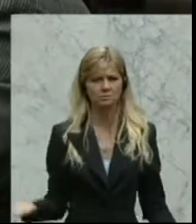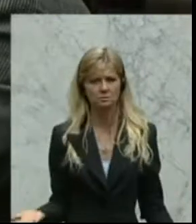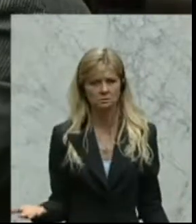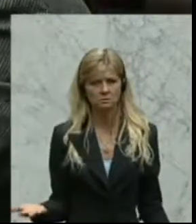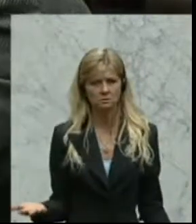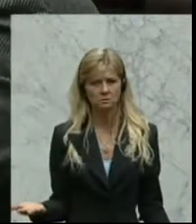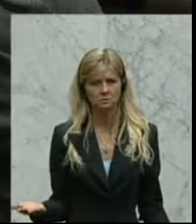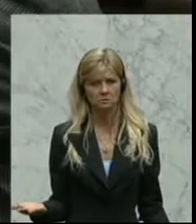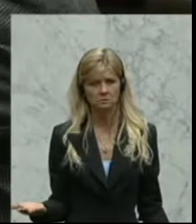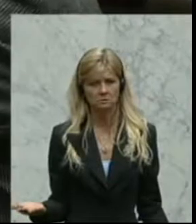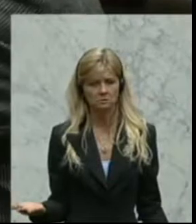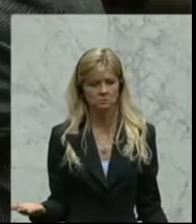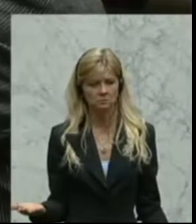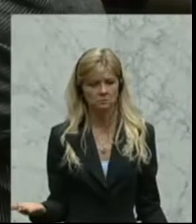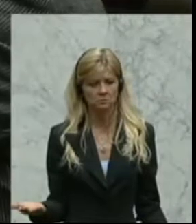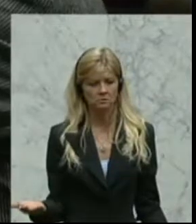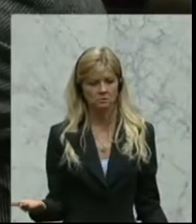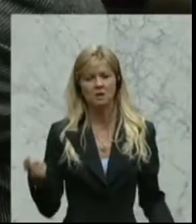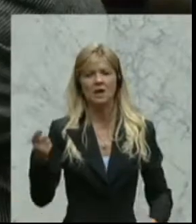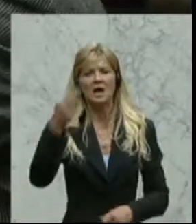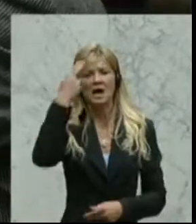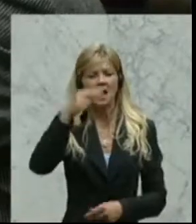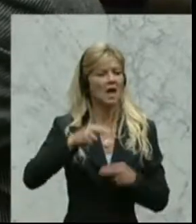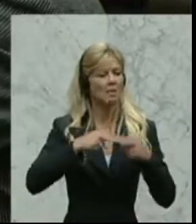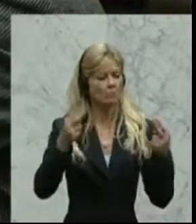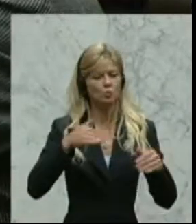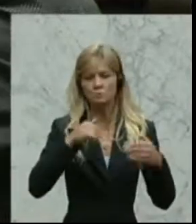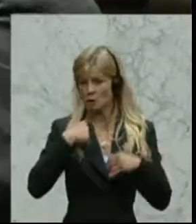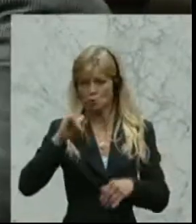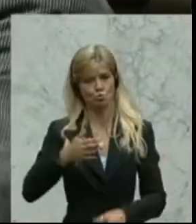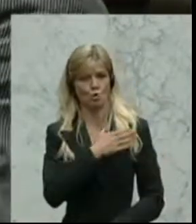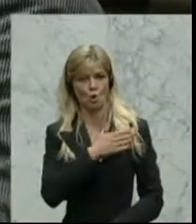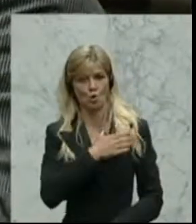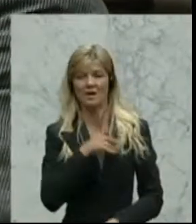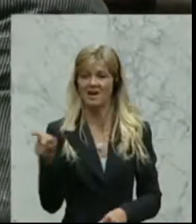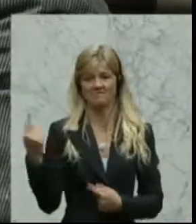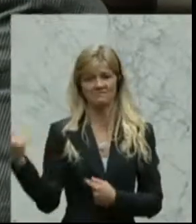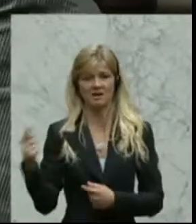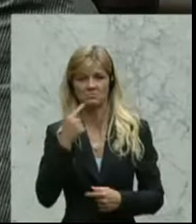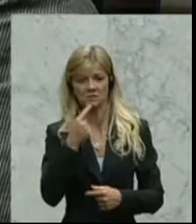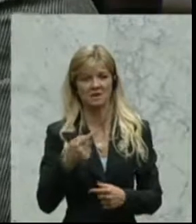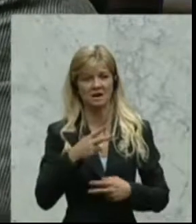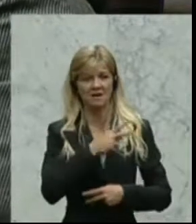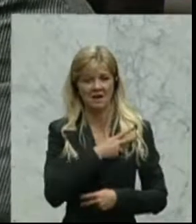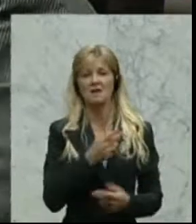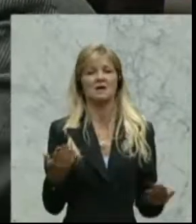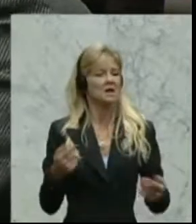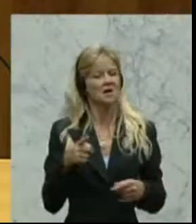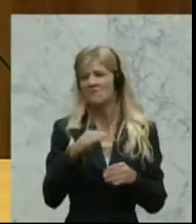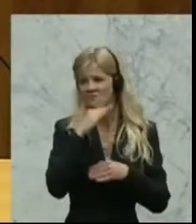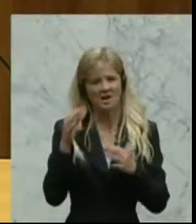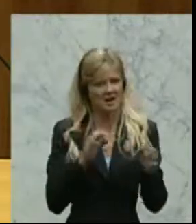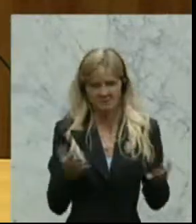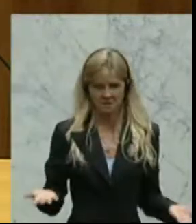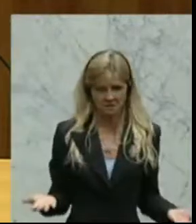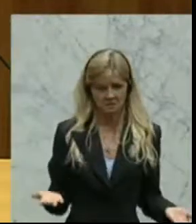Ich muss dem Herrn Bundesminister ein Lob aussprechen. Er sagt wenigstens klar, dass es für ihn nicht ausgeht. Aber ich würde mich jetzt interessieren, was